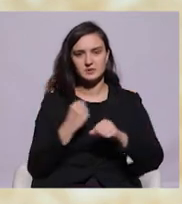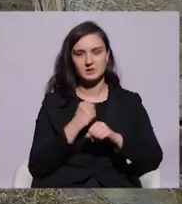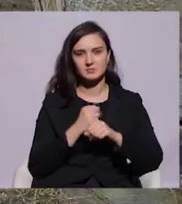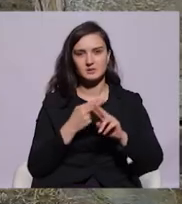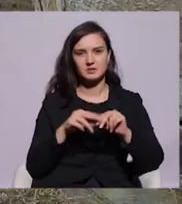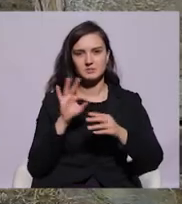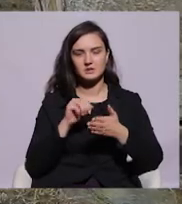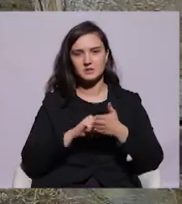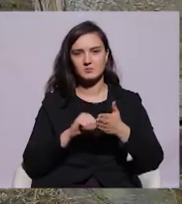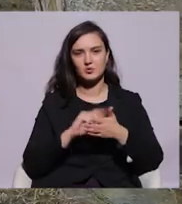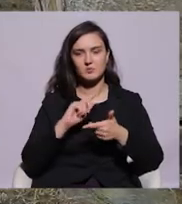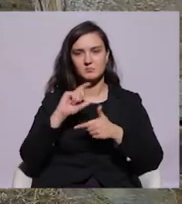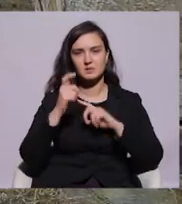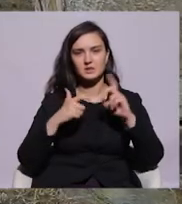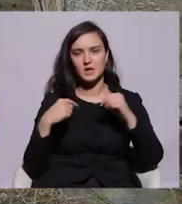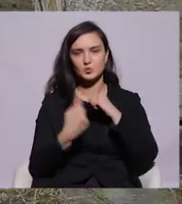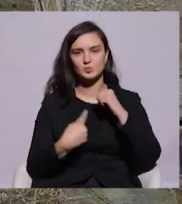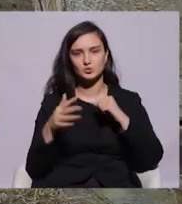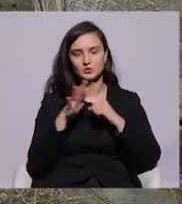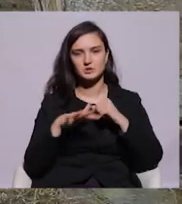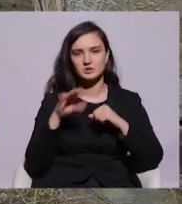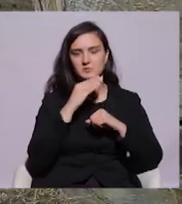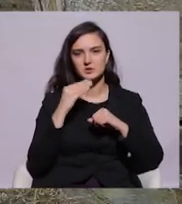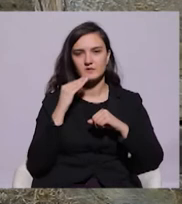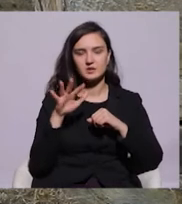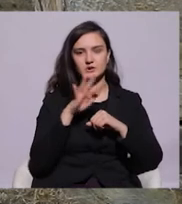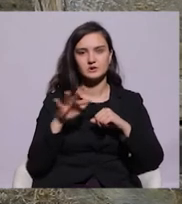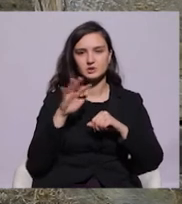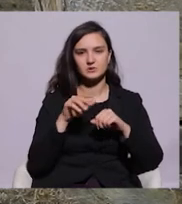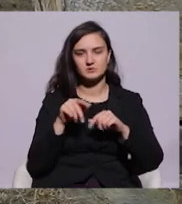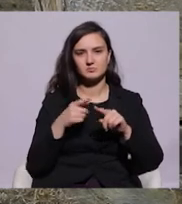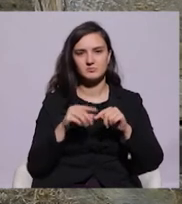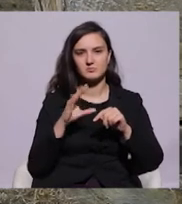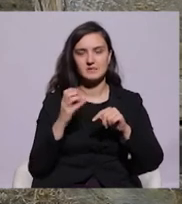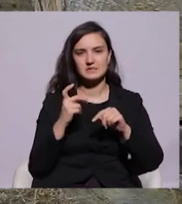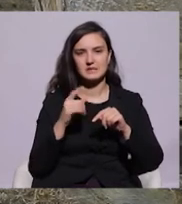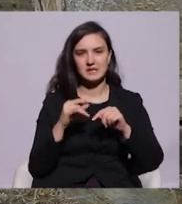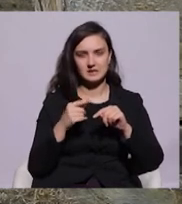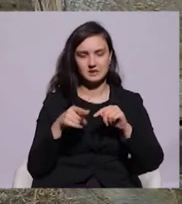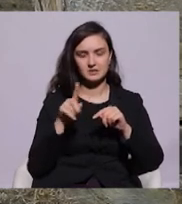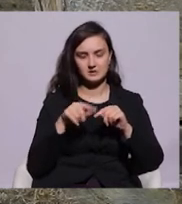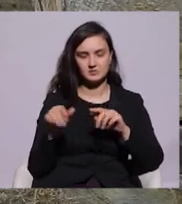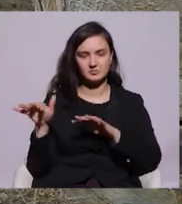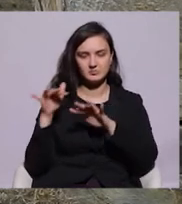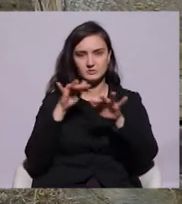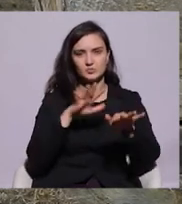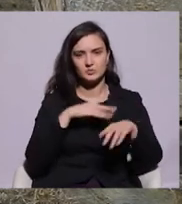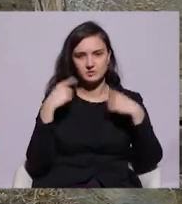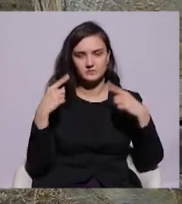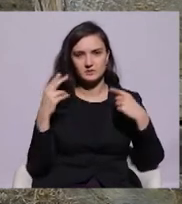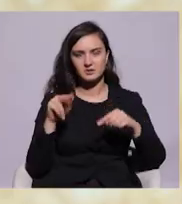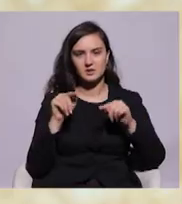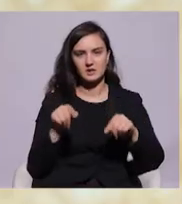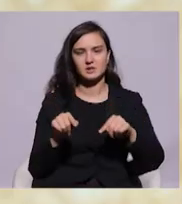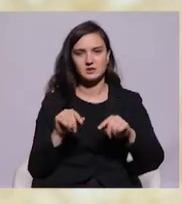დამუშავება, ხოლო იმის გამო, რომ თათუშეთიდან ქართლის გამოვლით სამცხე-ჯავახეთის საძოვრებზე, მესხეთის და თრიალეთის ქედებზე გადმოყავდათ ხოლმე ცხვარი